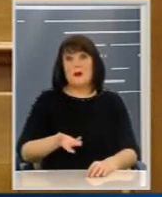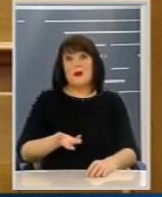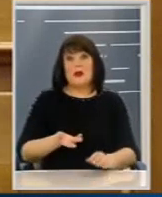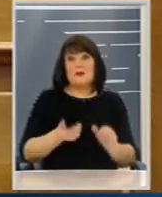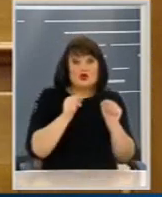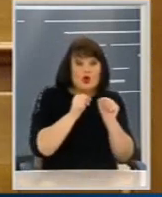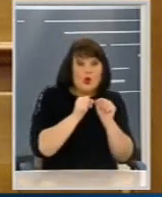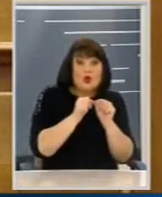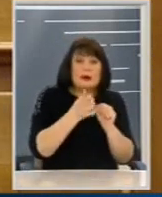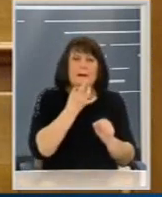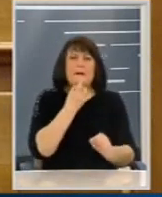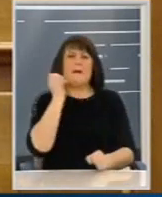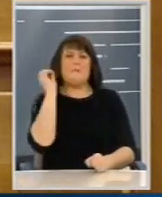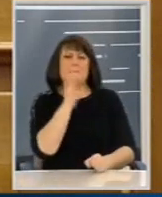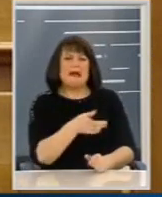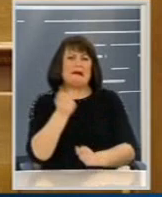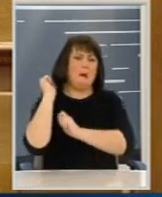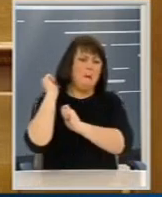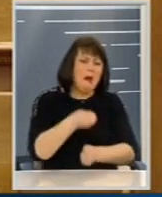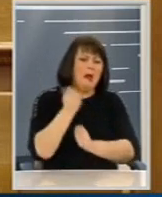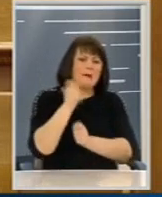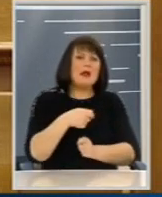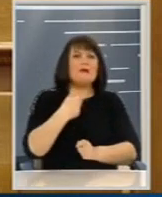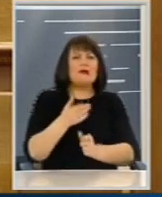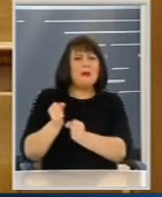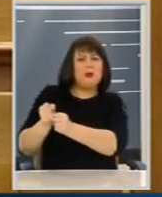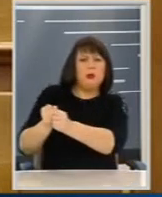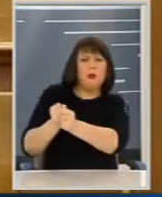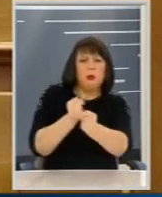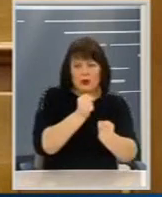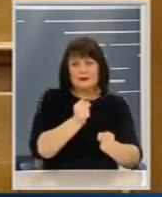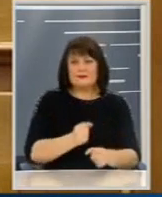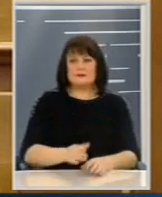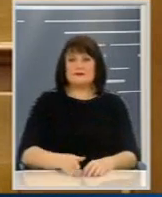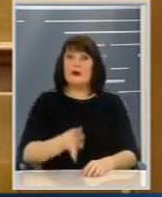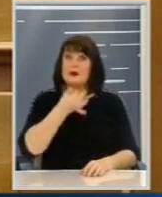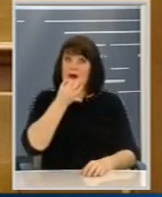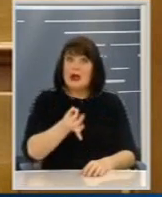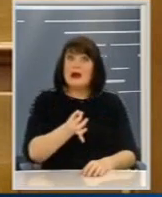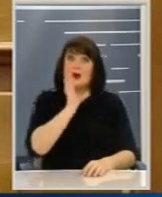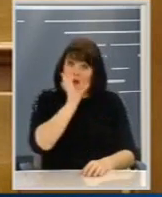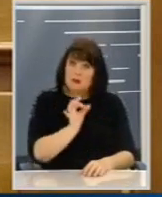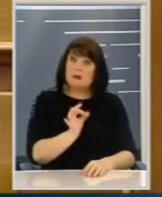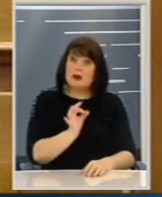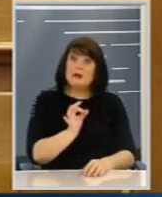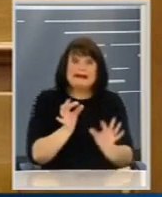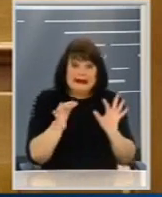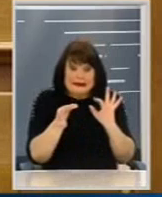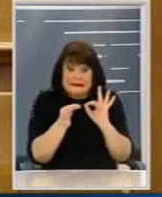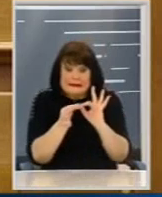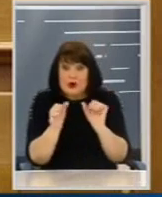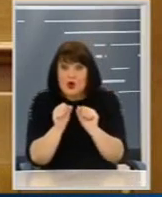που συνδέει τη Βαριοπούλα από το Καλάσνικοφ. Εγώ θα έλεγα ότι πράγματι είναι πολύ μικρή η απόσταση που συνδέει